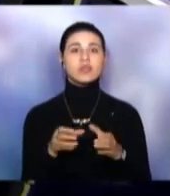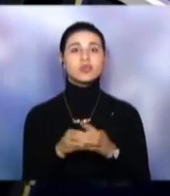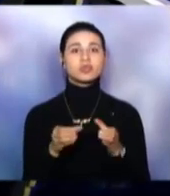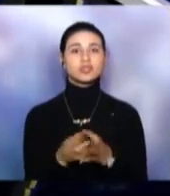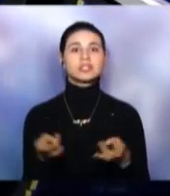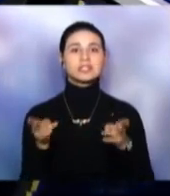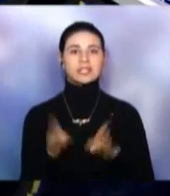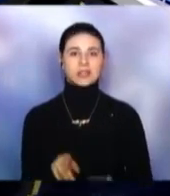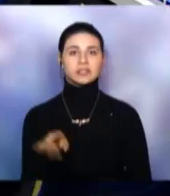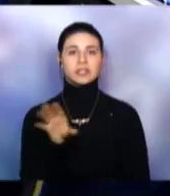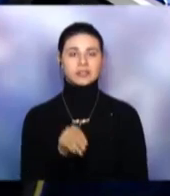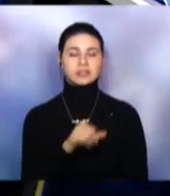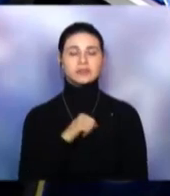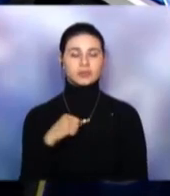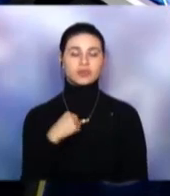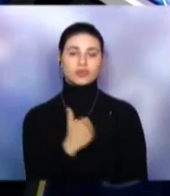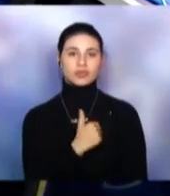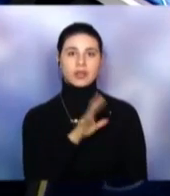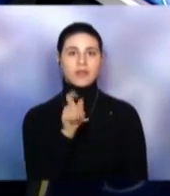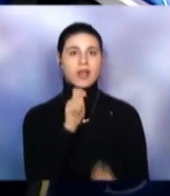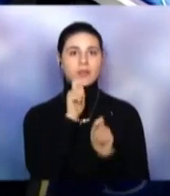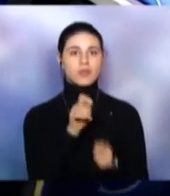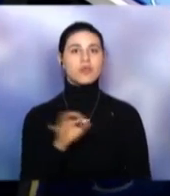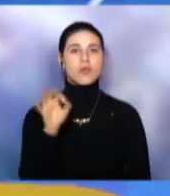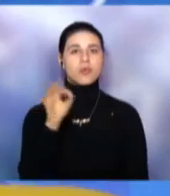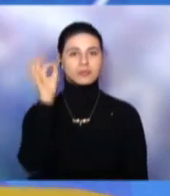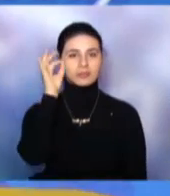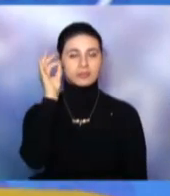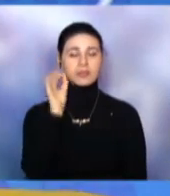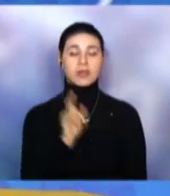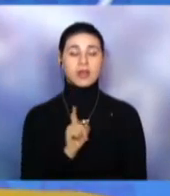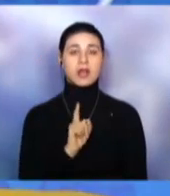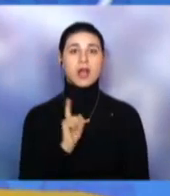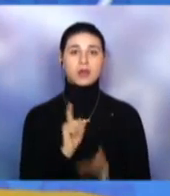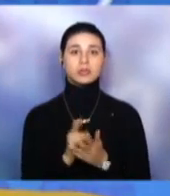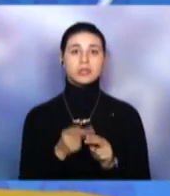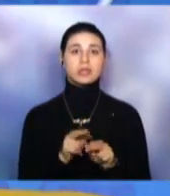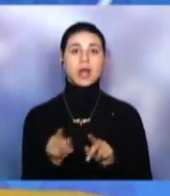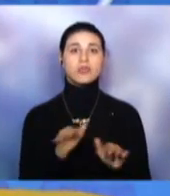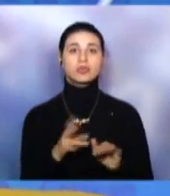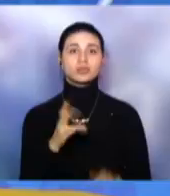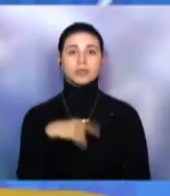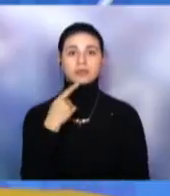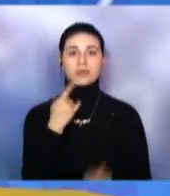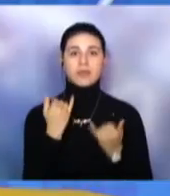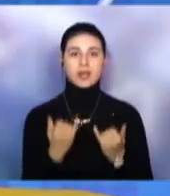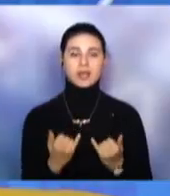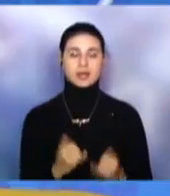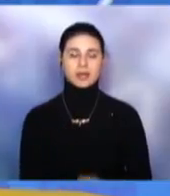დარჩა. ანუ თქვენ გადაწყვეტეთ მაინც ყველა ჯილდო გამოვიტანოთ. არ შეგვეძლო არ გვეთქვა, რადგან სწორედ ამ ღონისძიებაზე უნდა ვისაუბრო